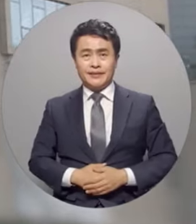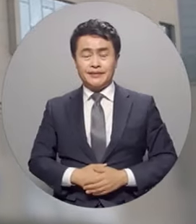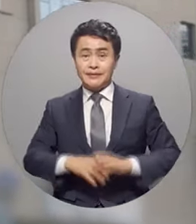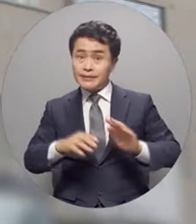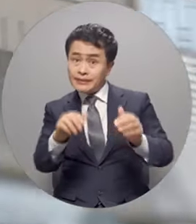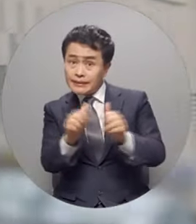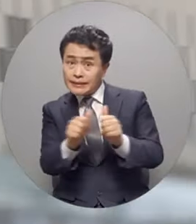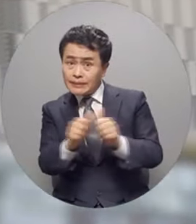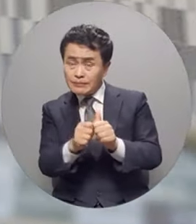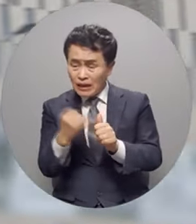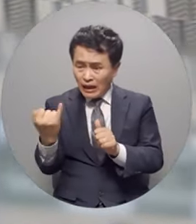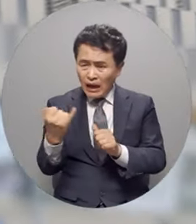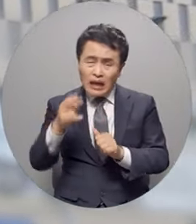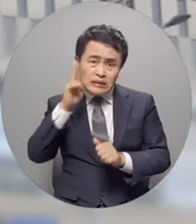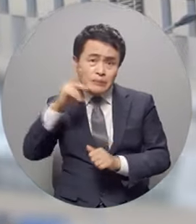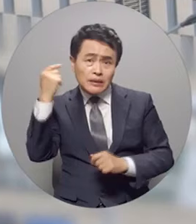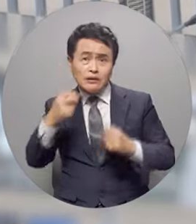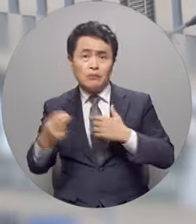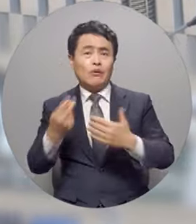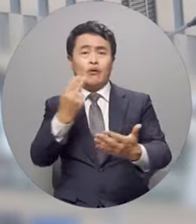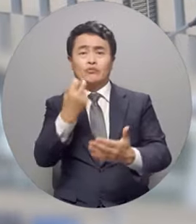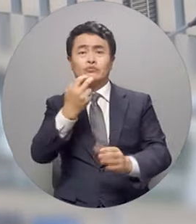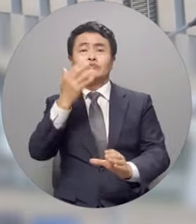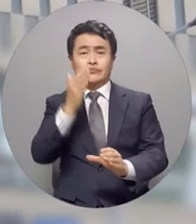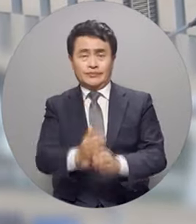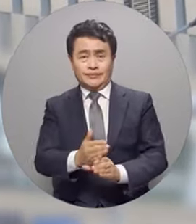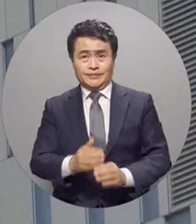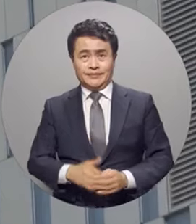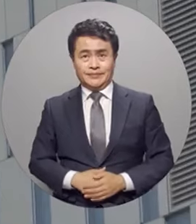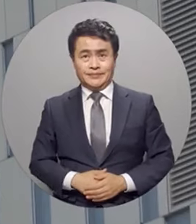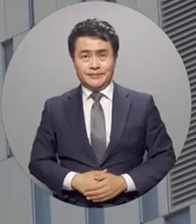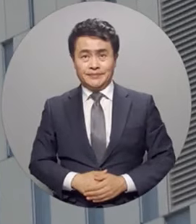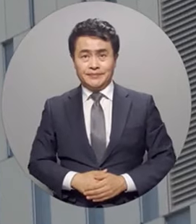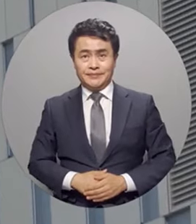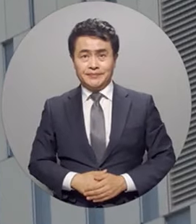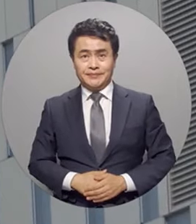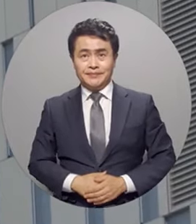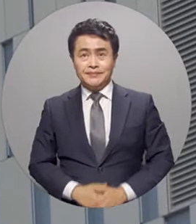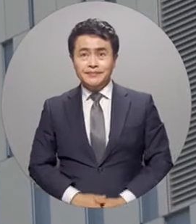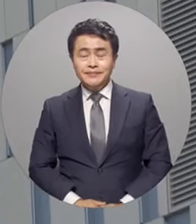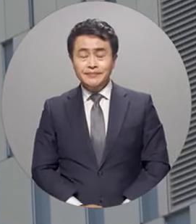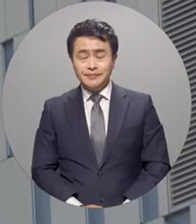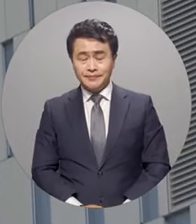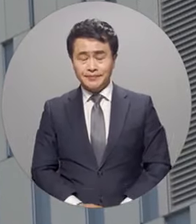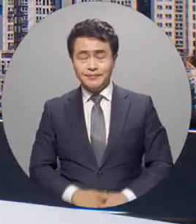남성의 아내는 크게 다쳐 병원에서 치료를 받고 있습니다. MBC 뉴스 백승우입니다.